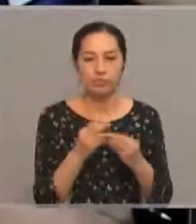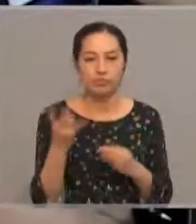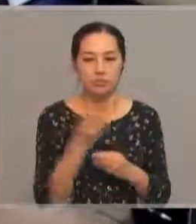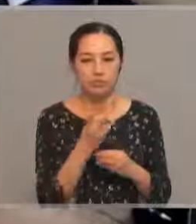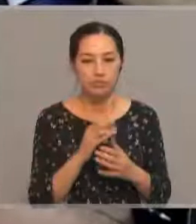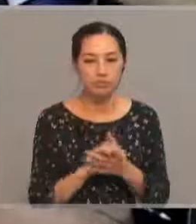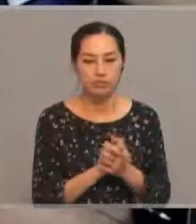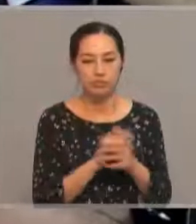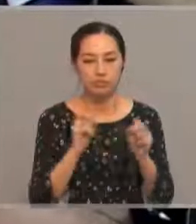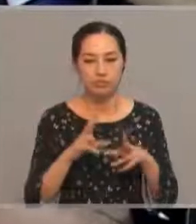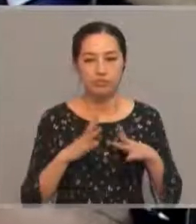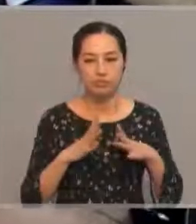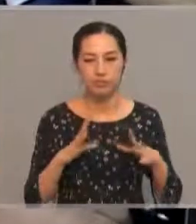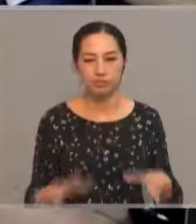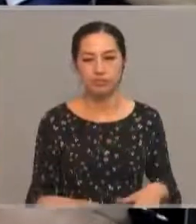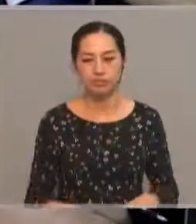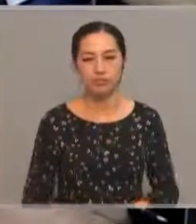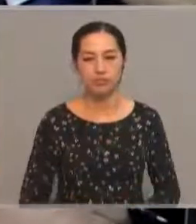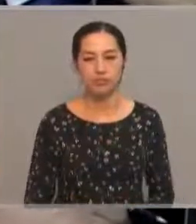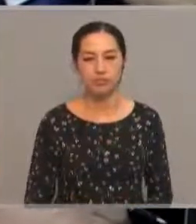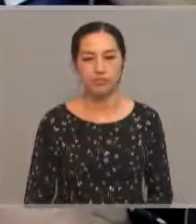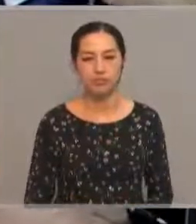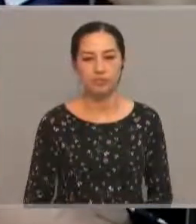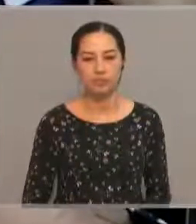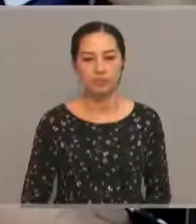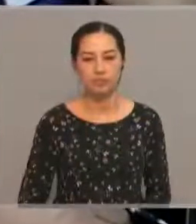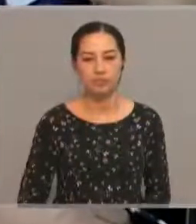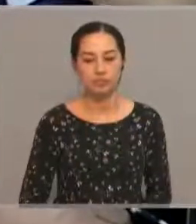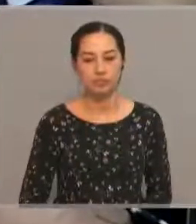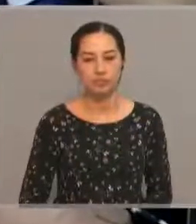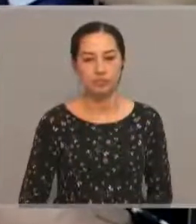безопасность, отметил Касым-Жомарт Токаев. Ажан Арапова, Лола Розметова, Новости.